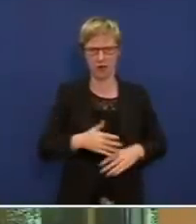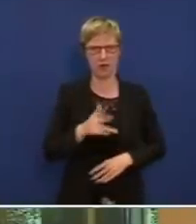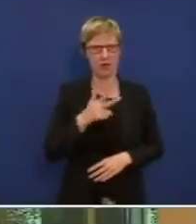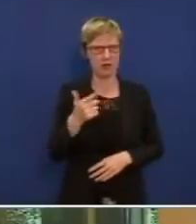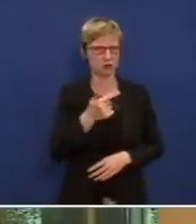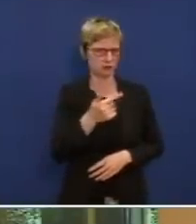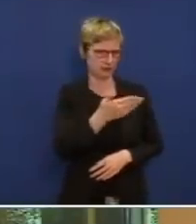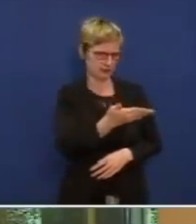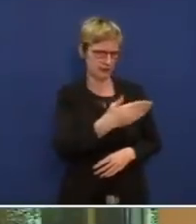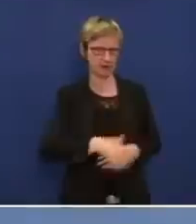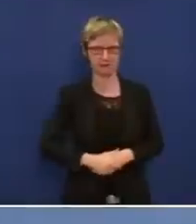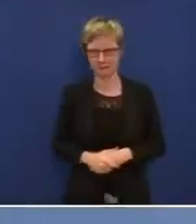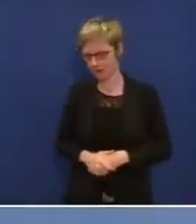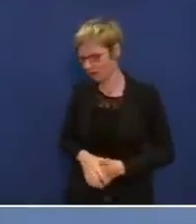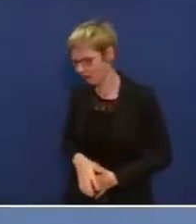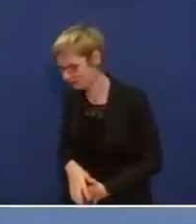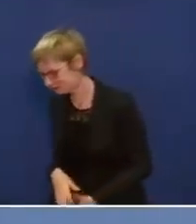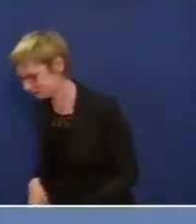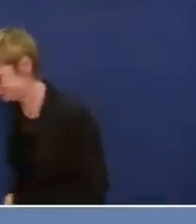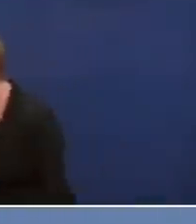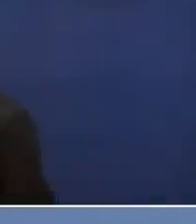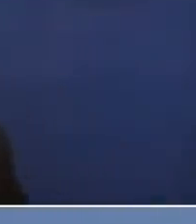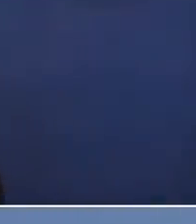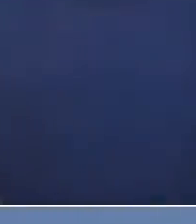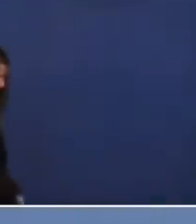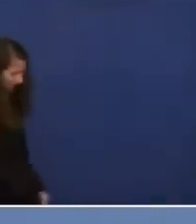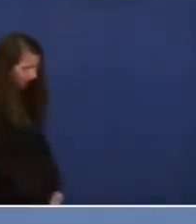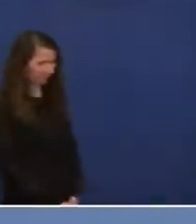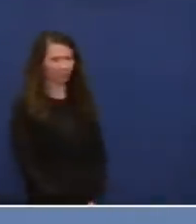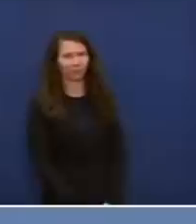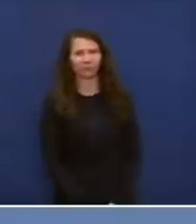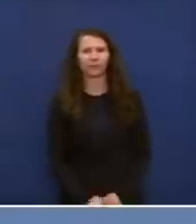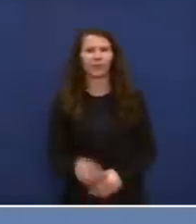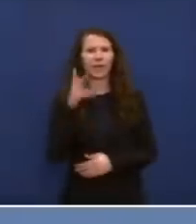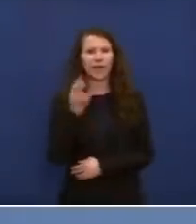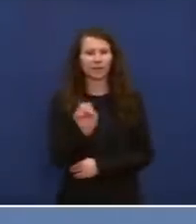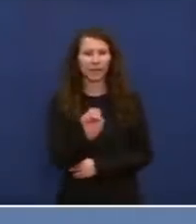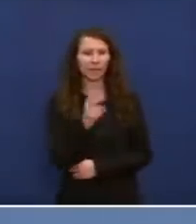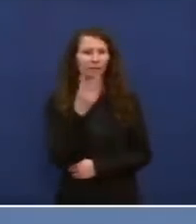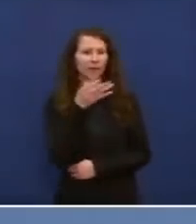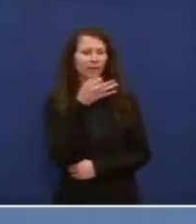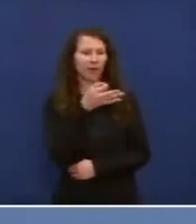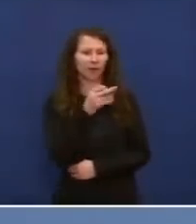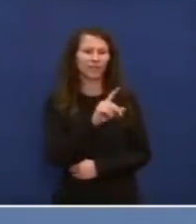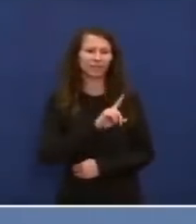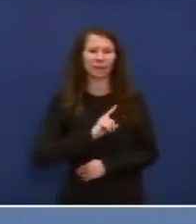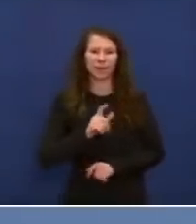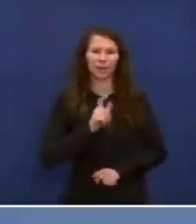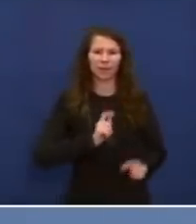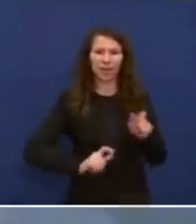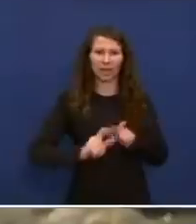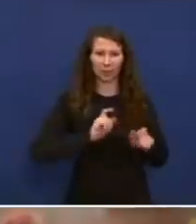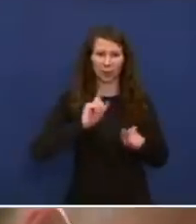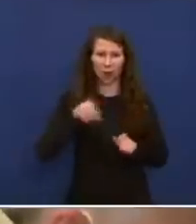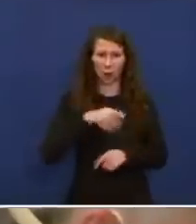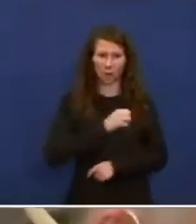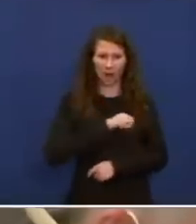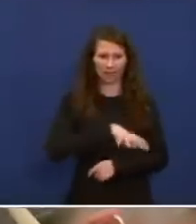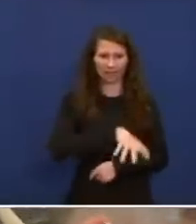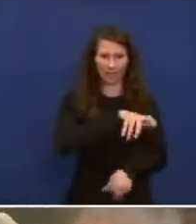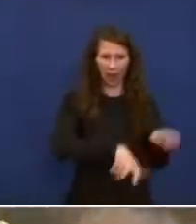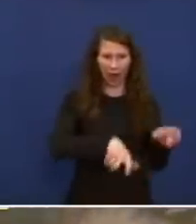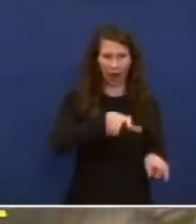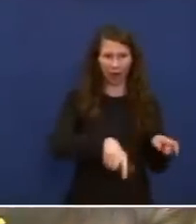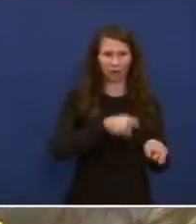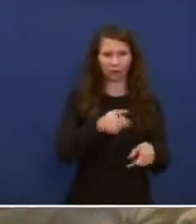Nia. Herr Seibert, zwei Fragen. Gilt das Prinzip der Selbstverteidigung auch für die Palästinenser in ihrem Kampf gegen die israelische